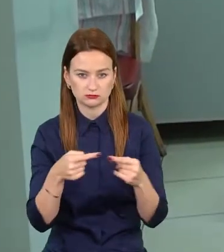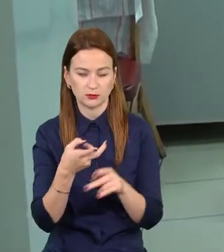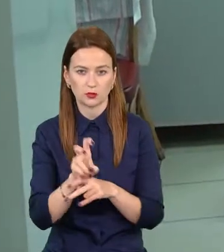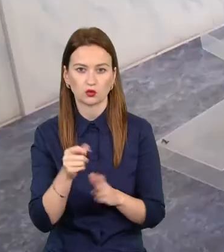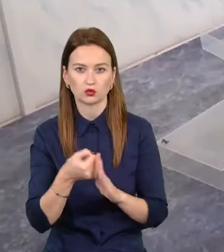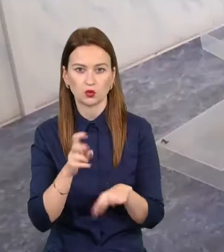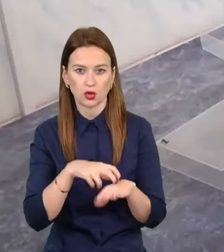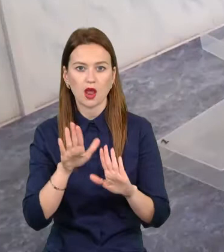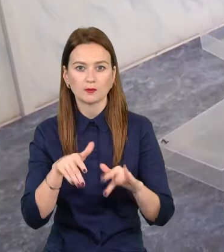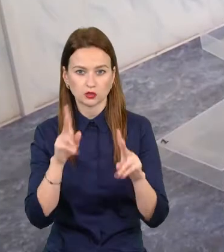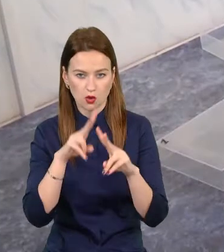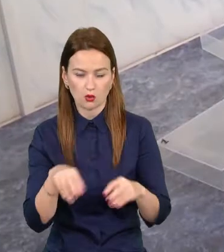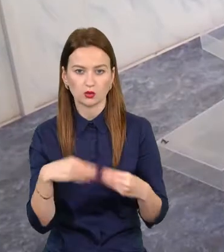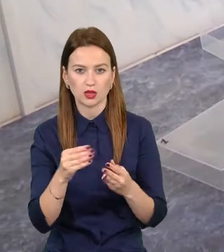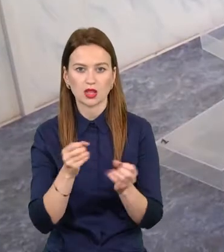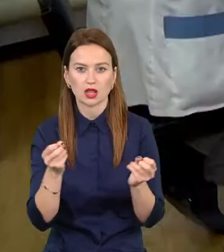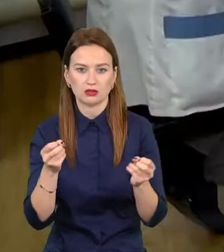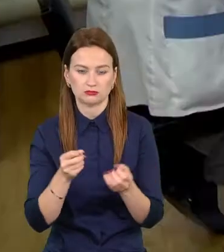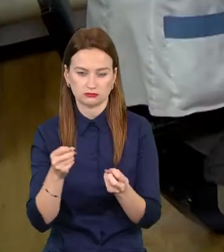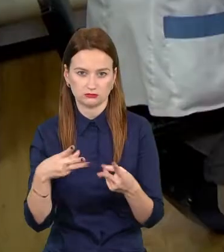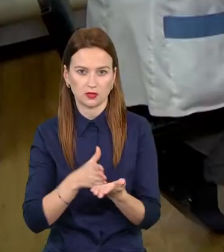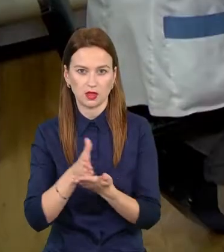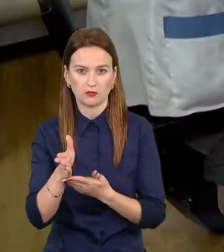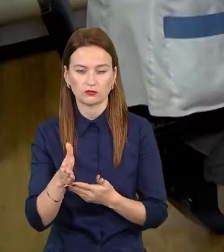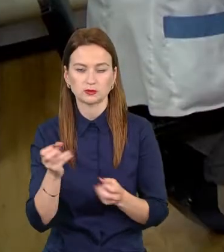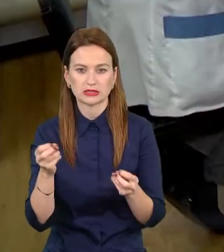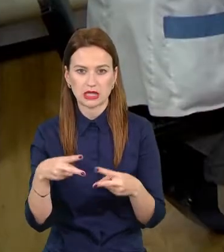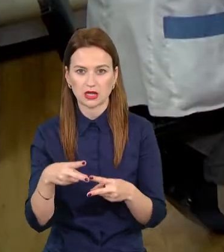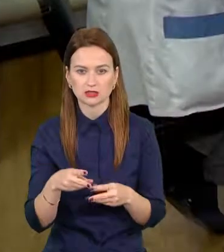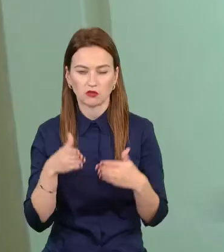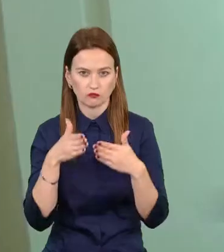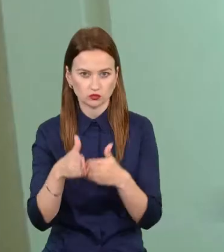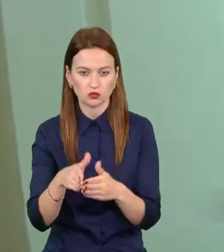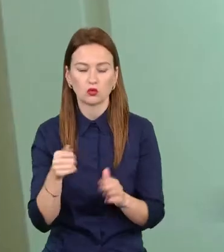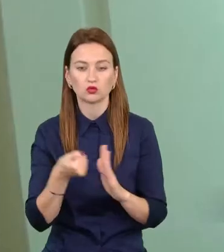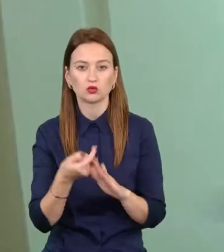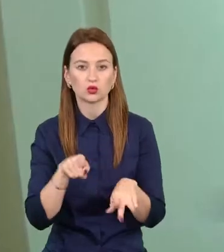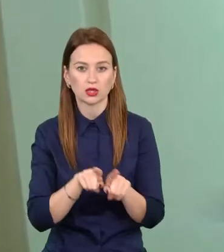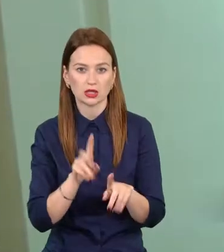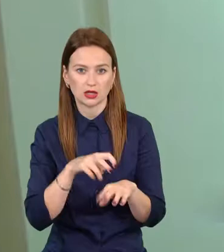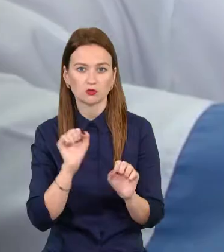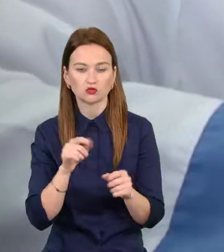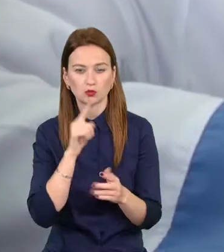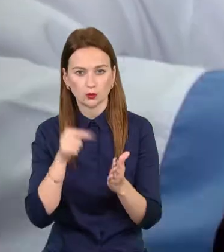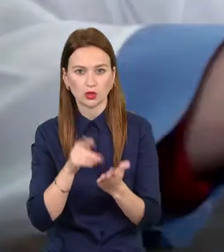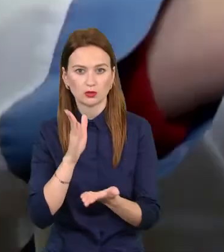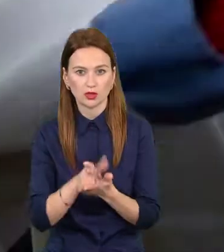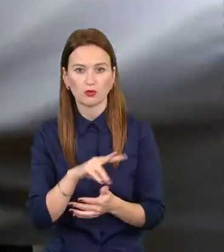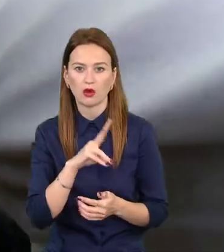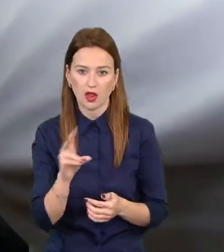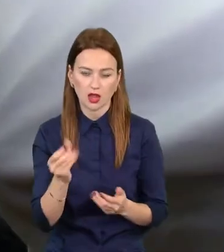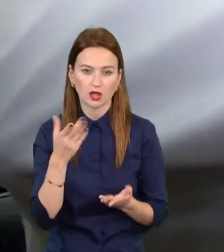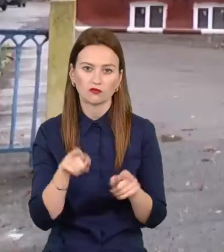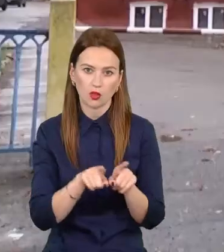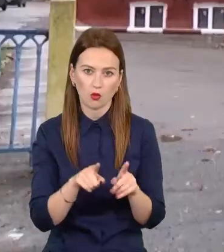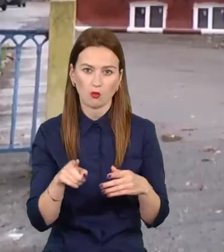після огляду медик дає направлення до вузького спеціаліста. Потрапити на консультацію до таких лікарів можливо і напряму. Але варто зауважити,